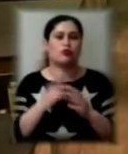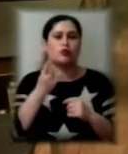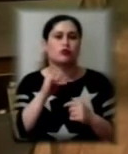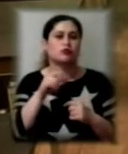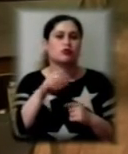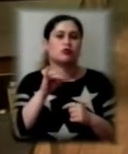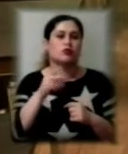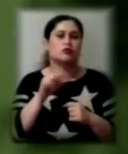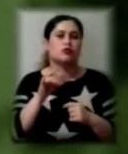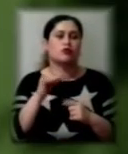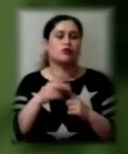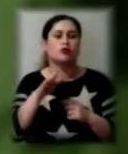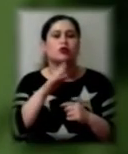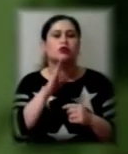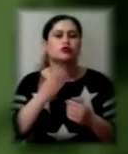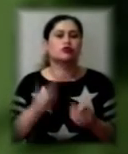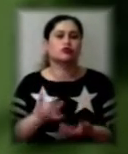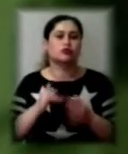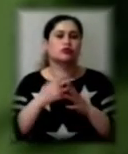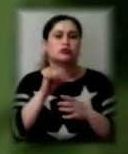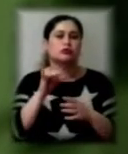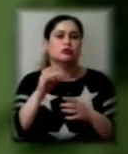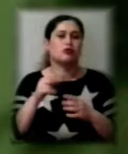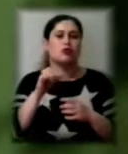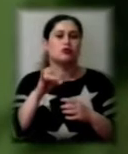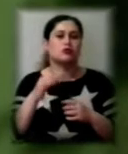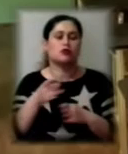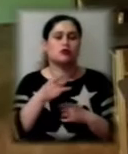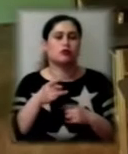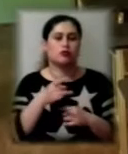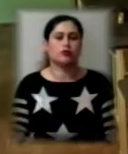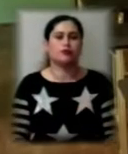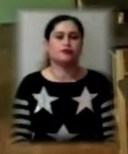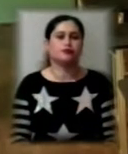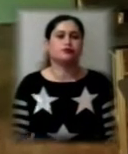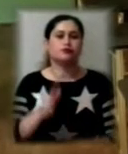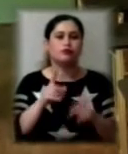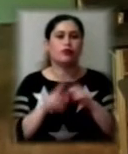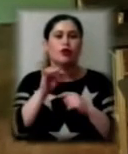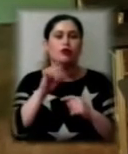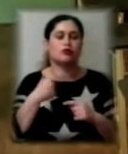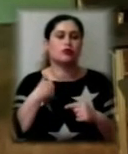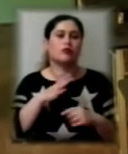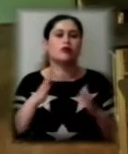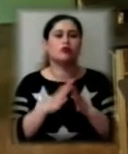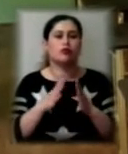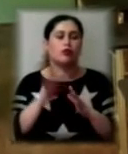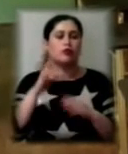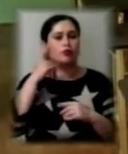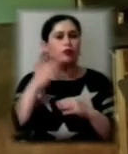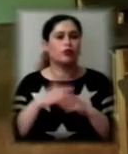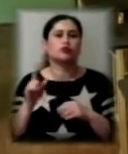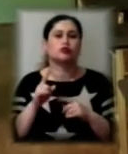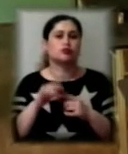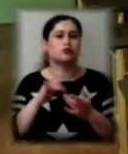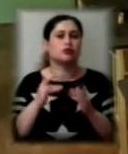Завгородня. Дівчина проживає у селі Зірка Горностаївського району. Як тільки почався карантин, я була вдома, потім зрозуміла, що з інтернетом у нас